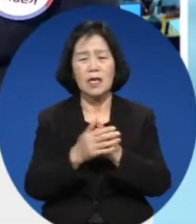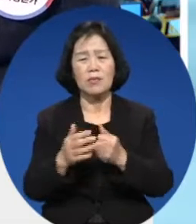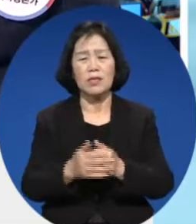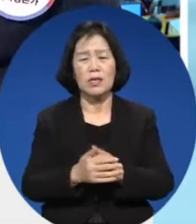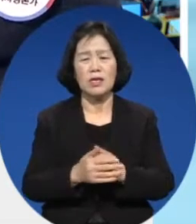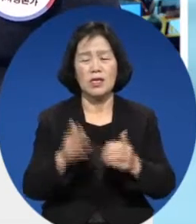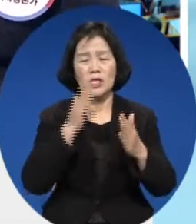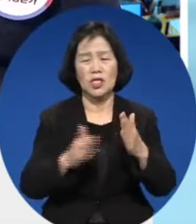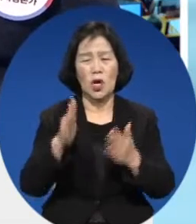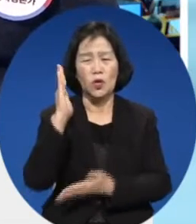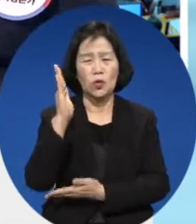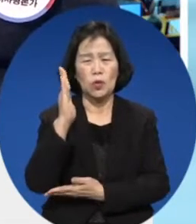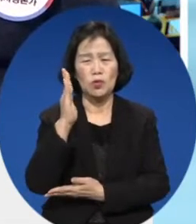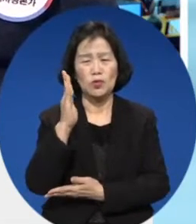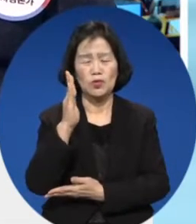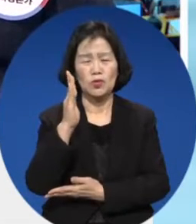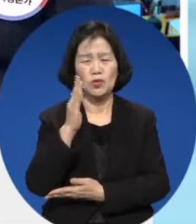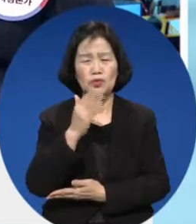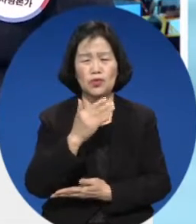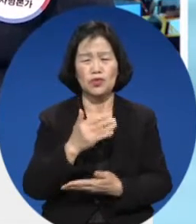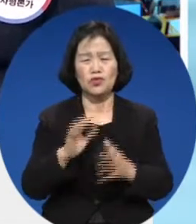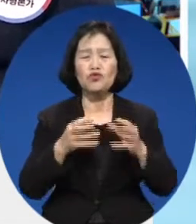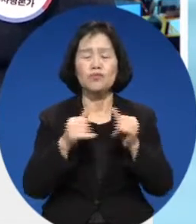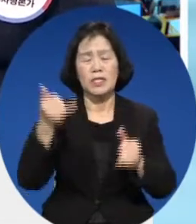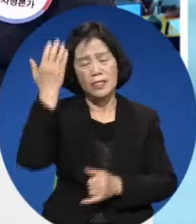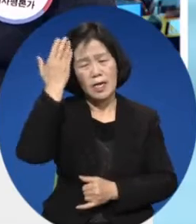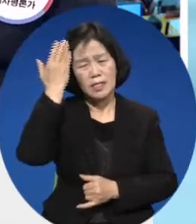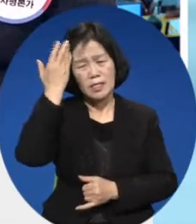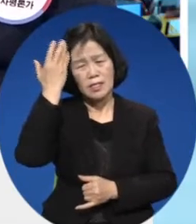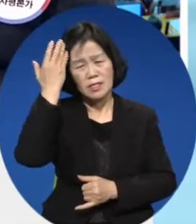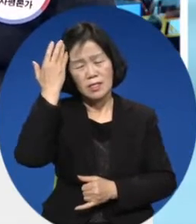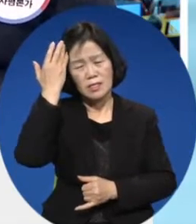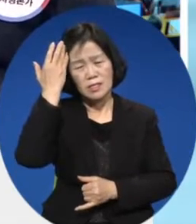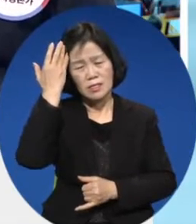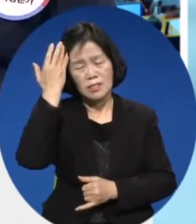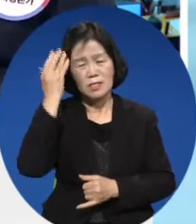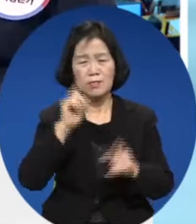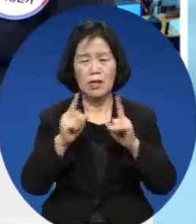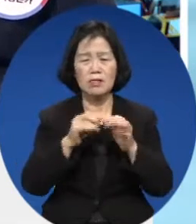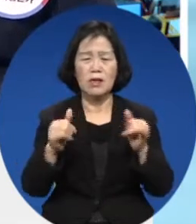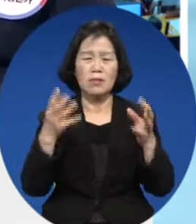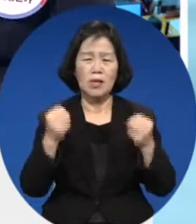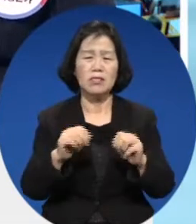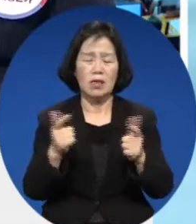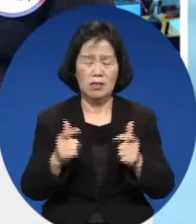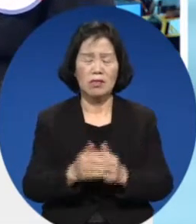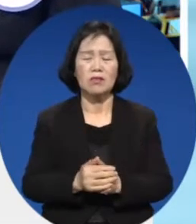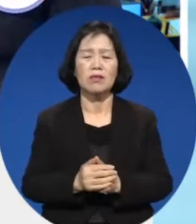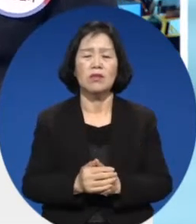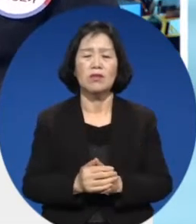정론을 얘기하는 또는 정론을 고민하는 또는 국민의 상식을 앞세우는 사람들이 많지가 않아요. 공수처법도 딱 그런 식입니다.